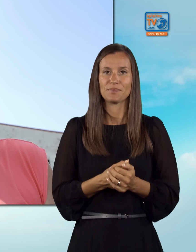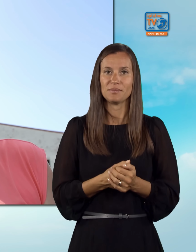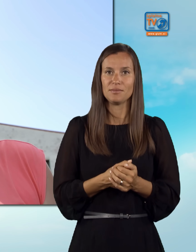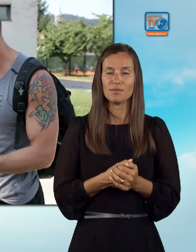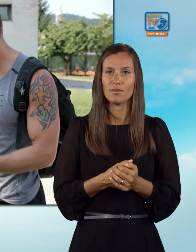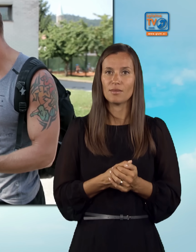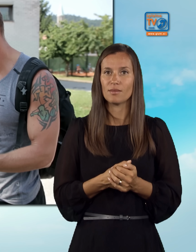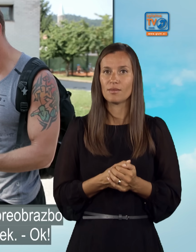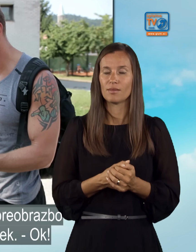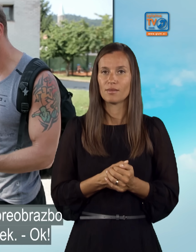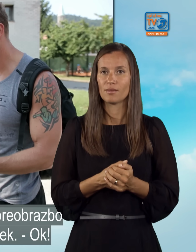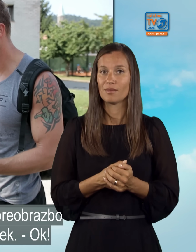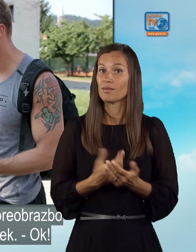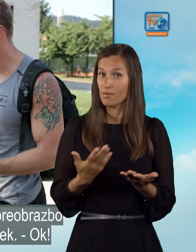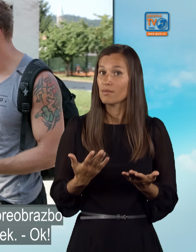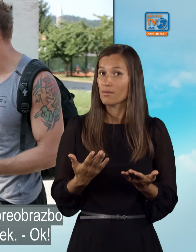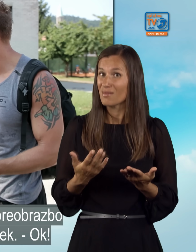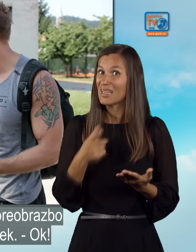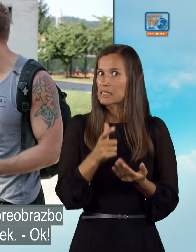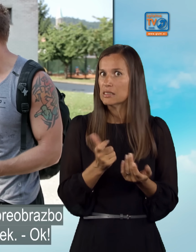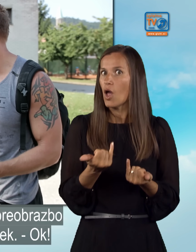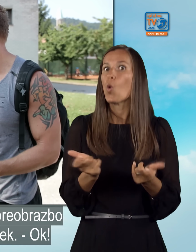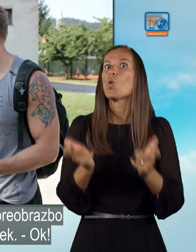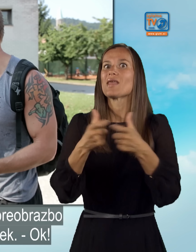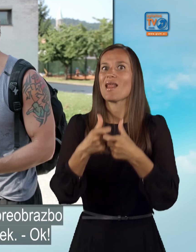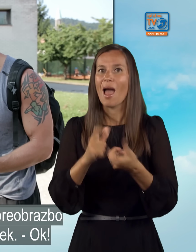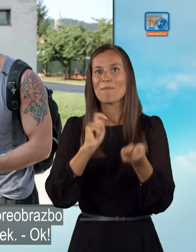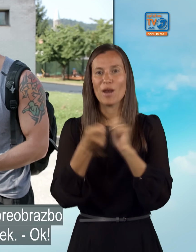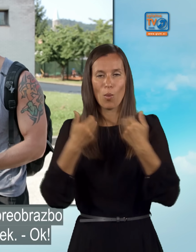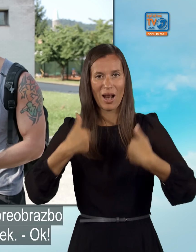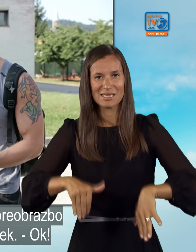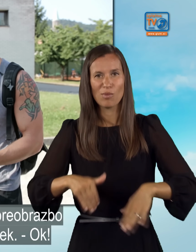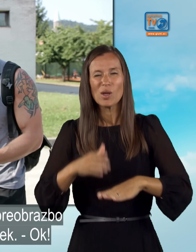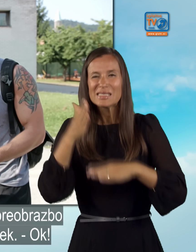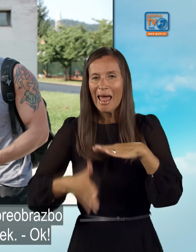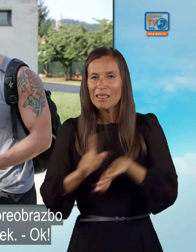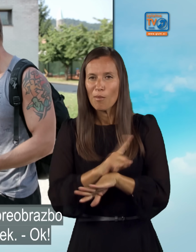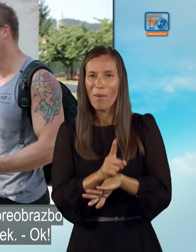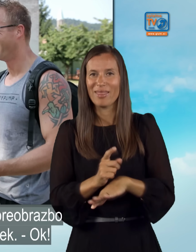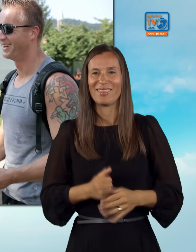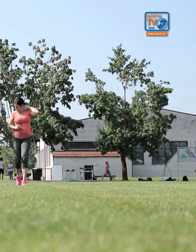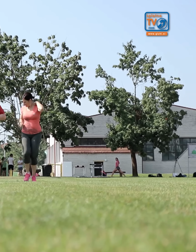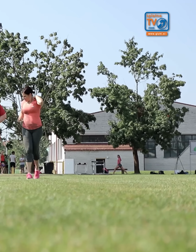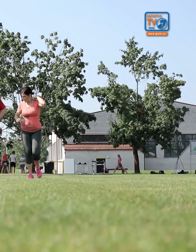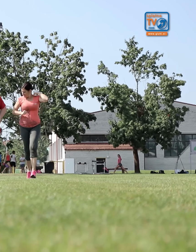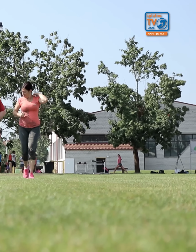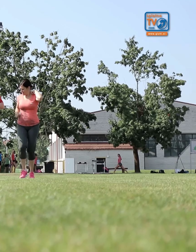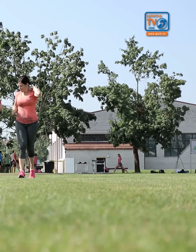mase. Si ujela preobrazbo še zadnji moment. Ok.